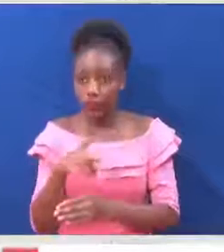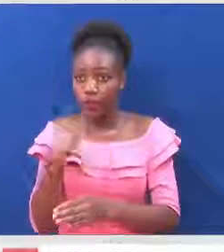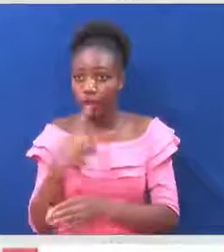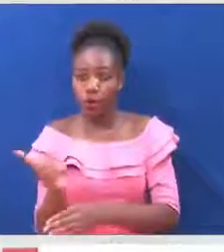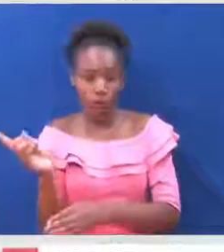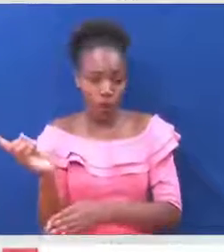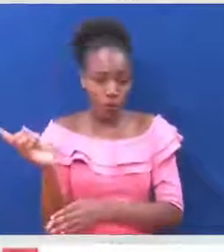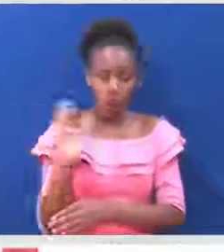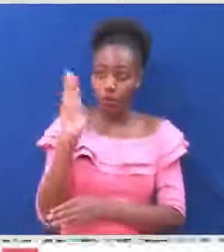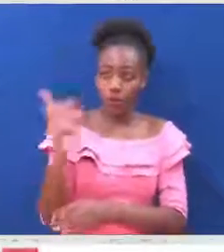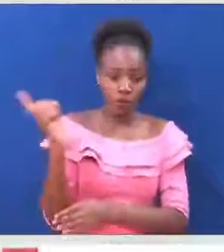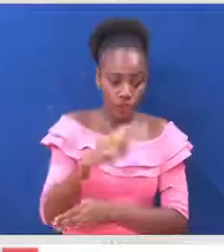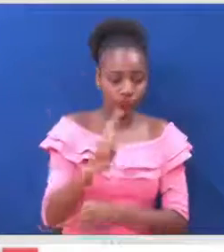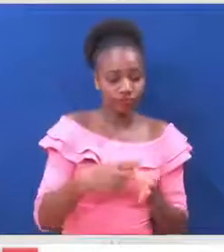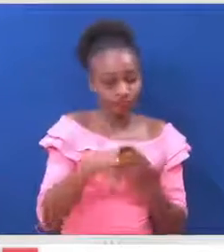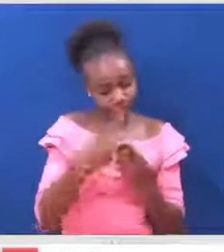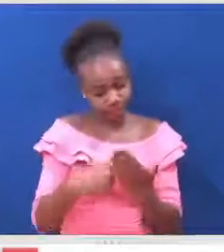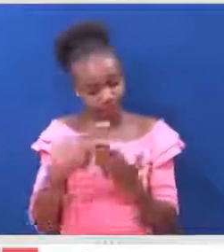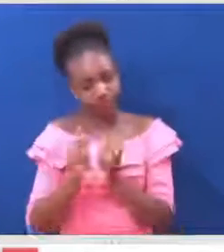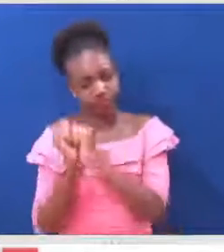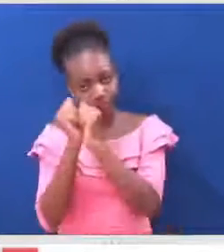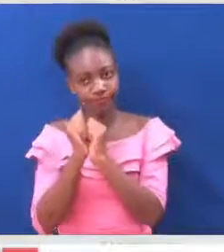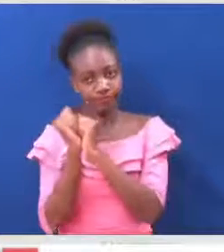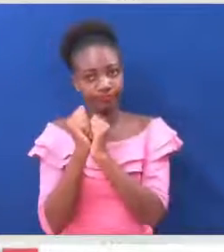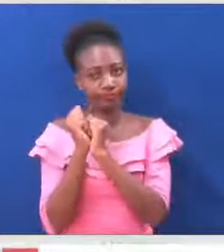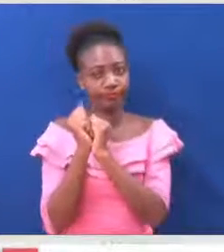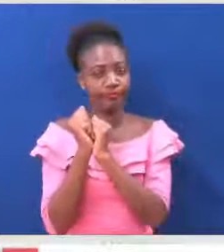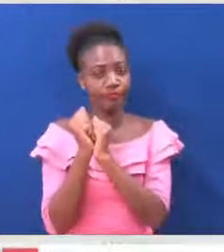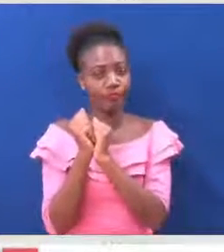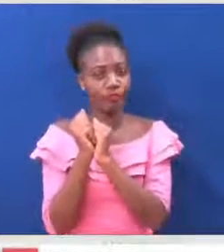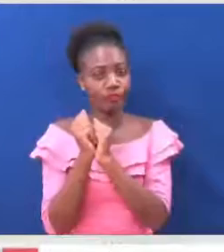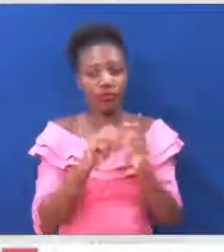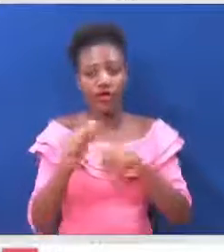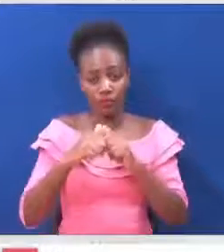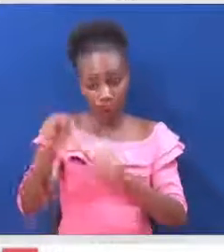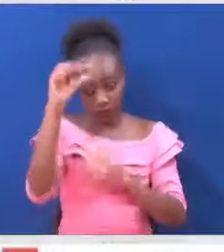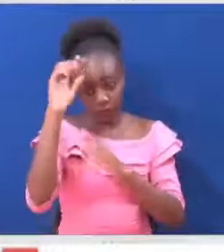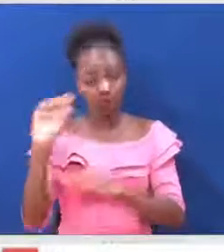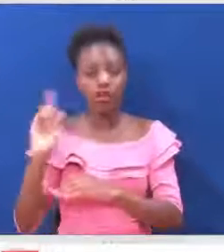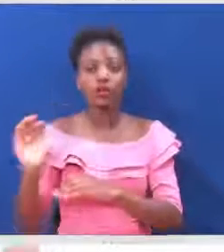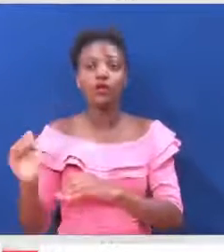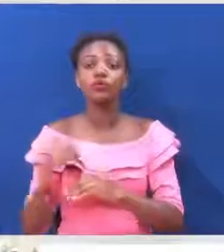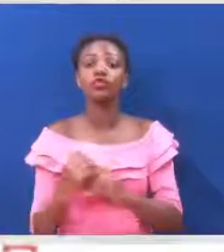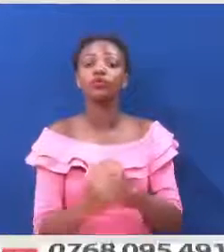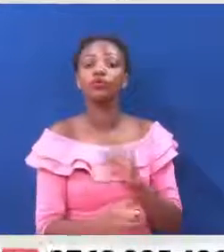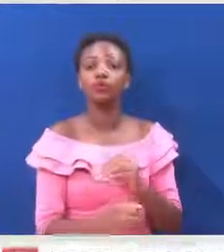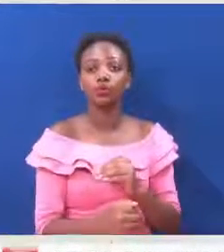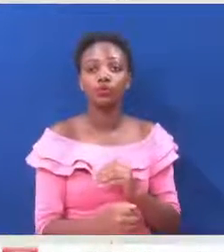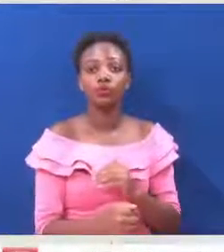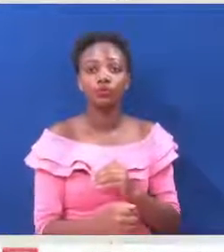watu mashi of course n nes senators na ba siku